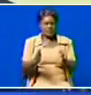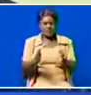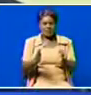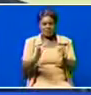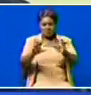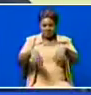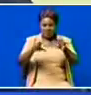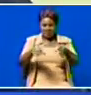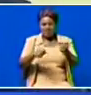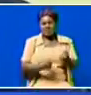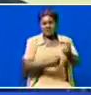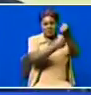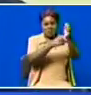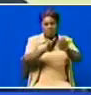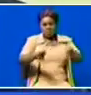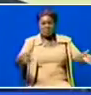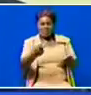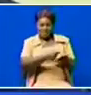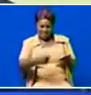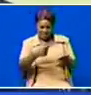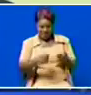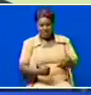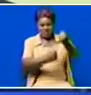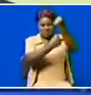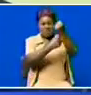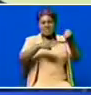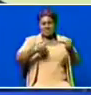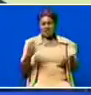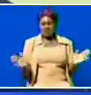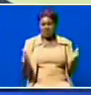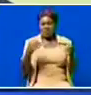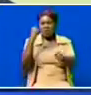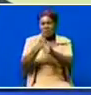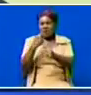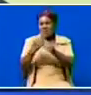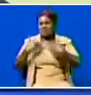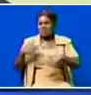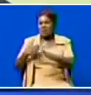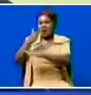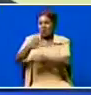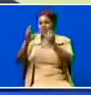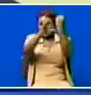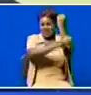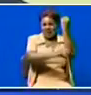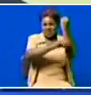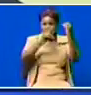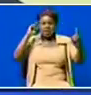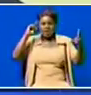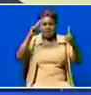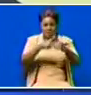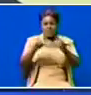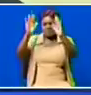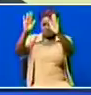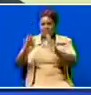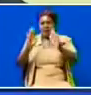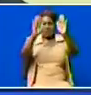plantation, we are behind Atwoli na tutasimama na yeye. We are going to mobilize workers across the country. Ili tuandae maandamano